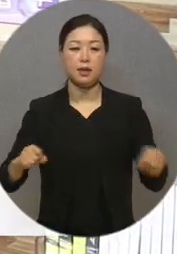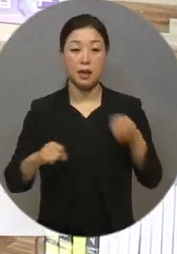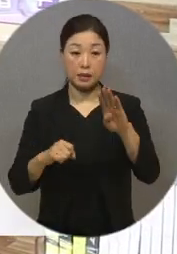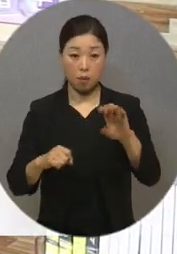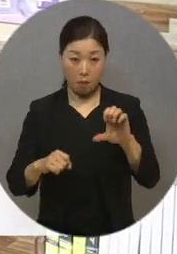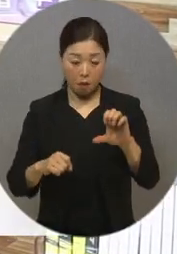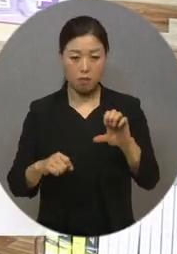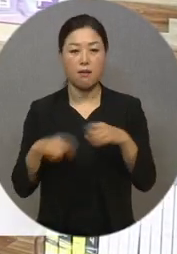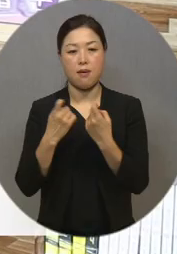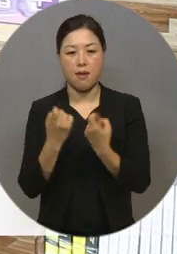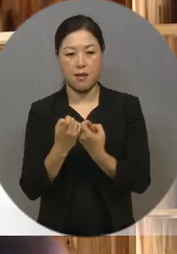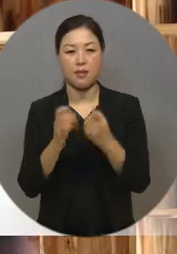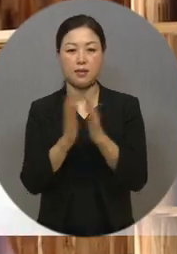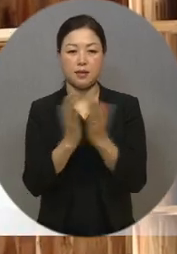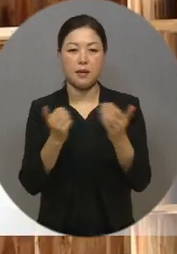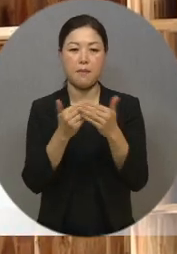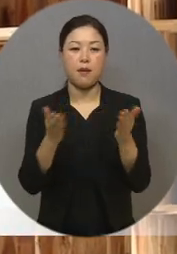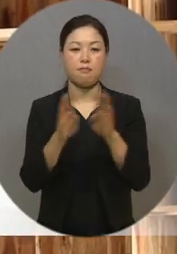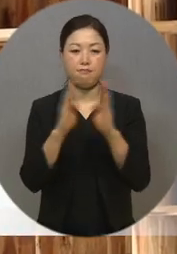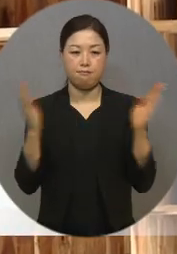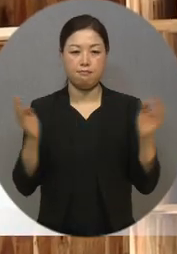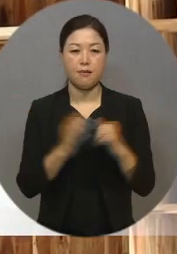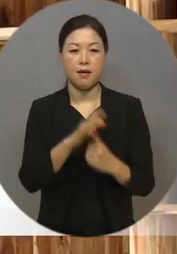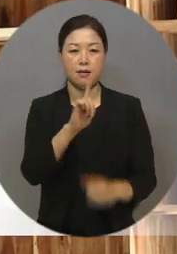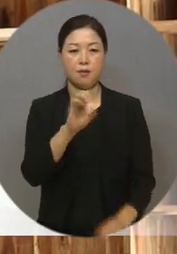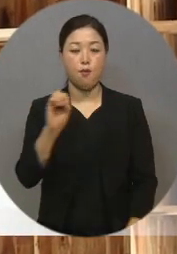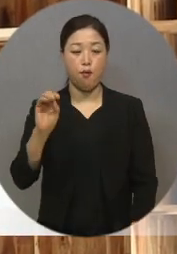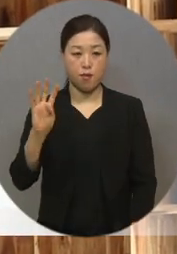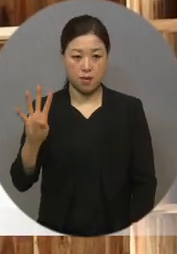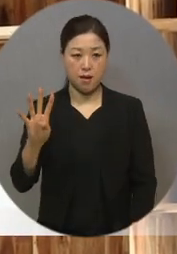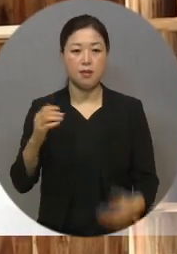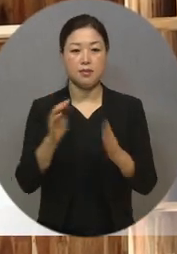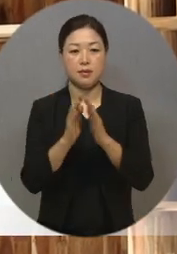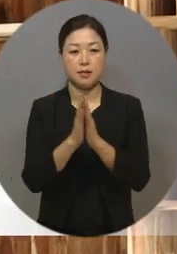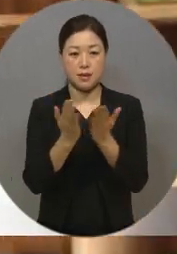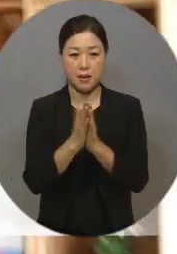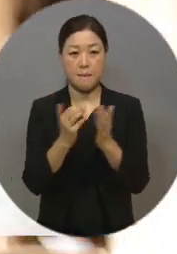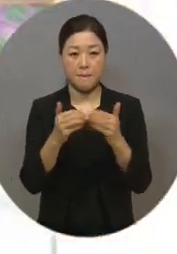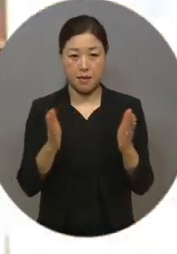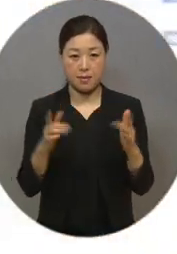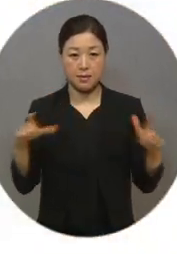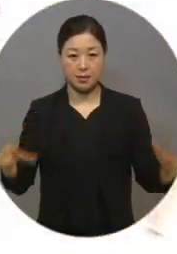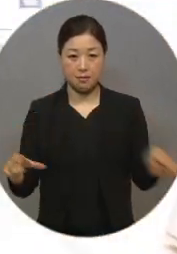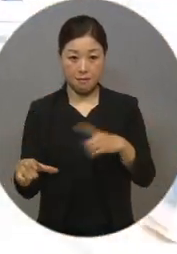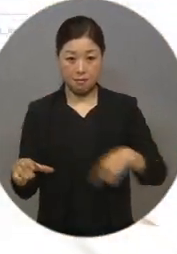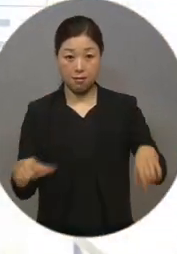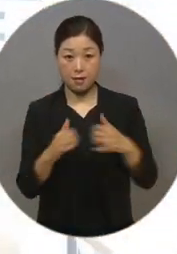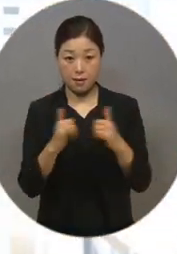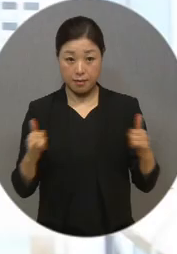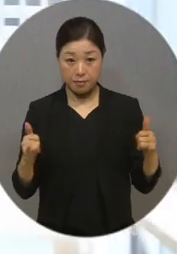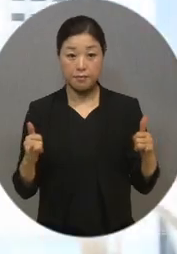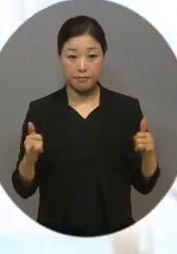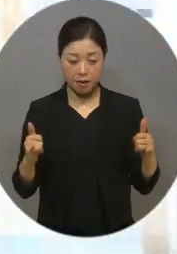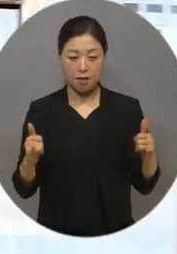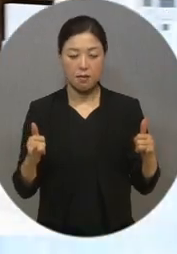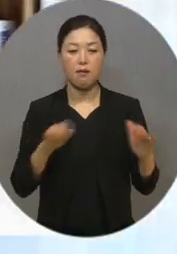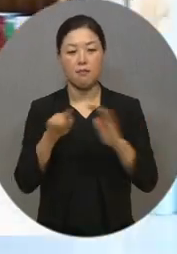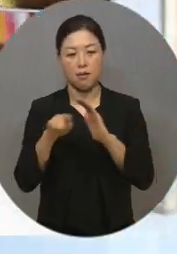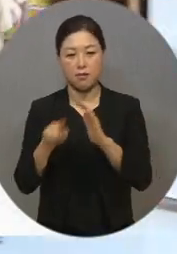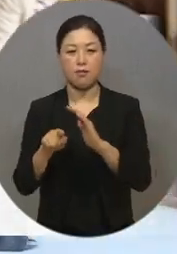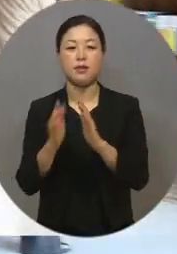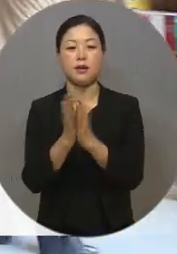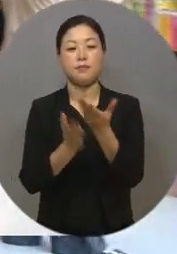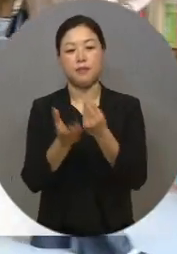문을 열었습니다. 천사책방은 군민이라면 누구나 무료로 새 책을 빌릴 수 있는 공간으로 지난 5월에